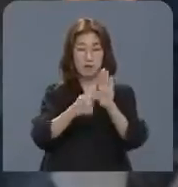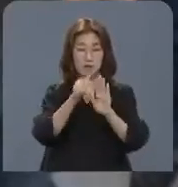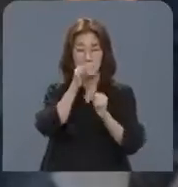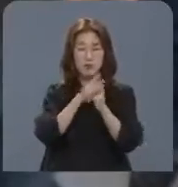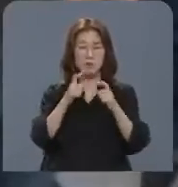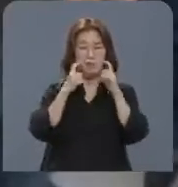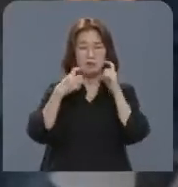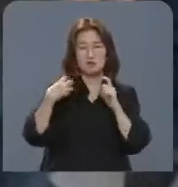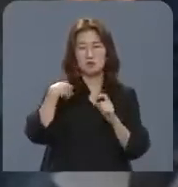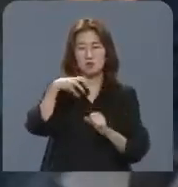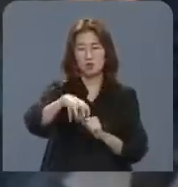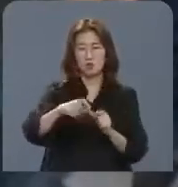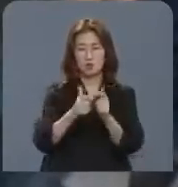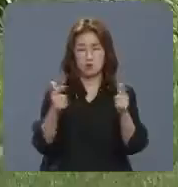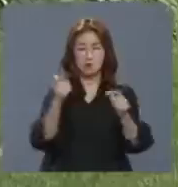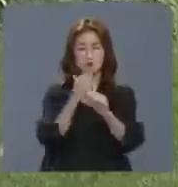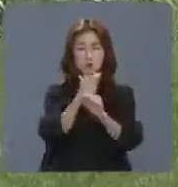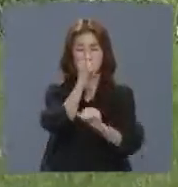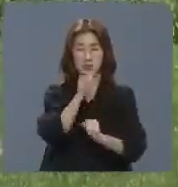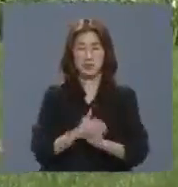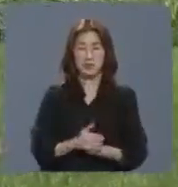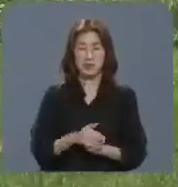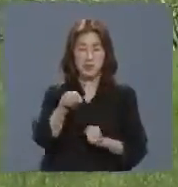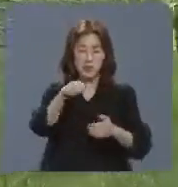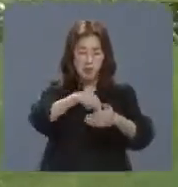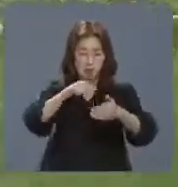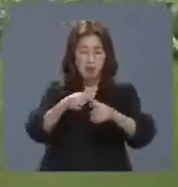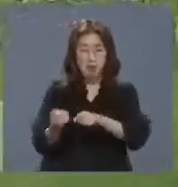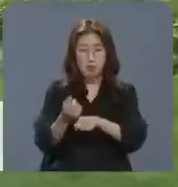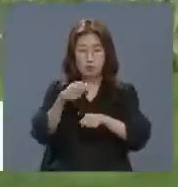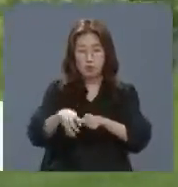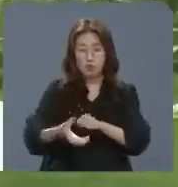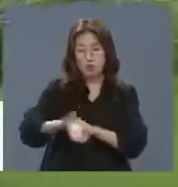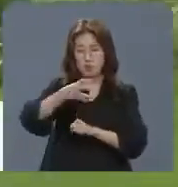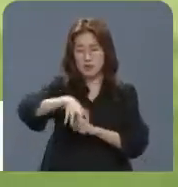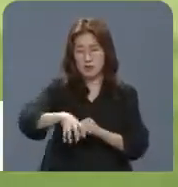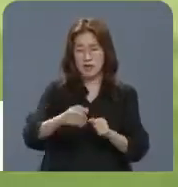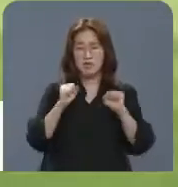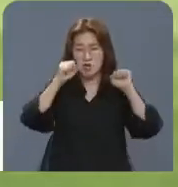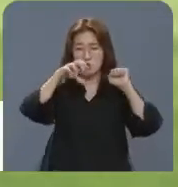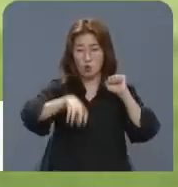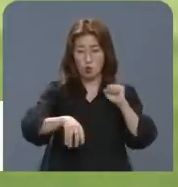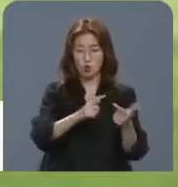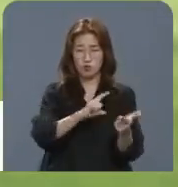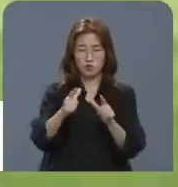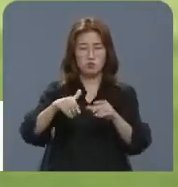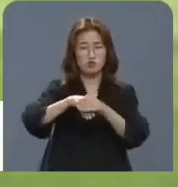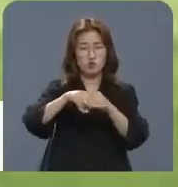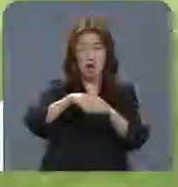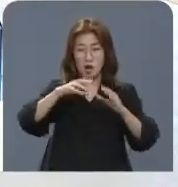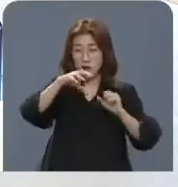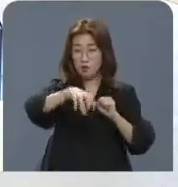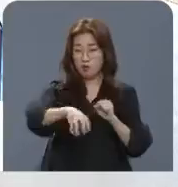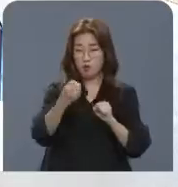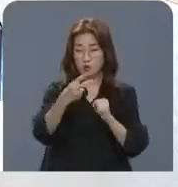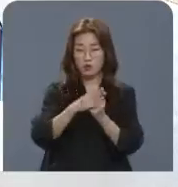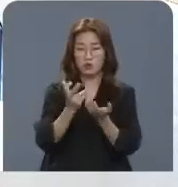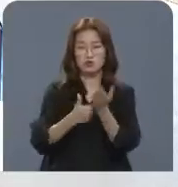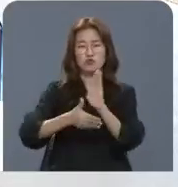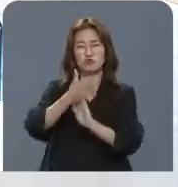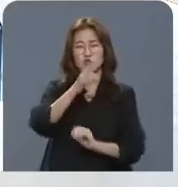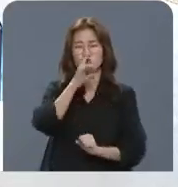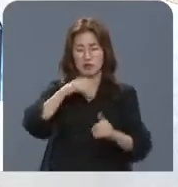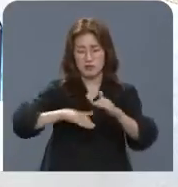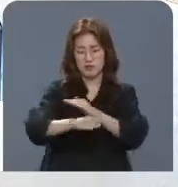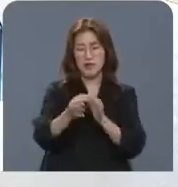착용 의무화 시설을 추가했습니다. 실내외 골프장과 볼링장 등 체육시설과 각종 문화시설은 물론 제주시